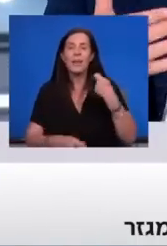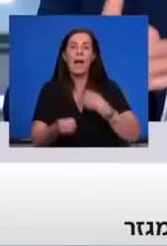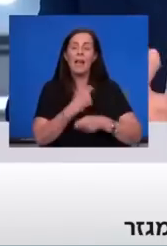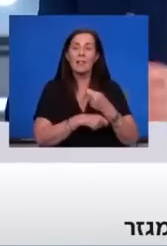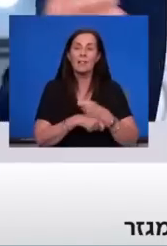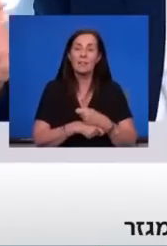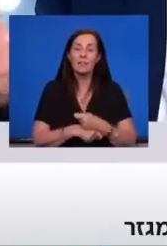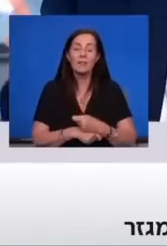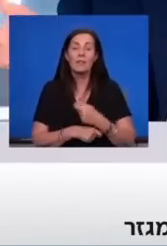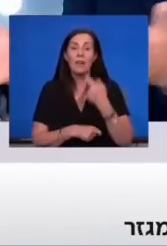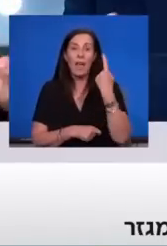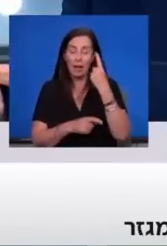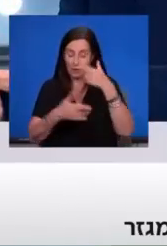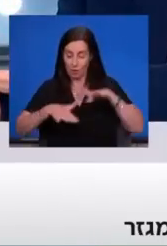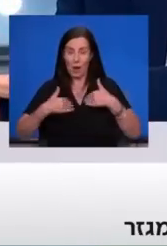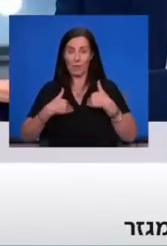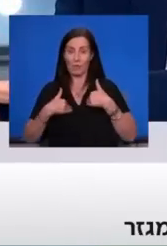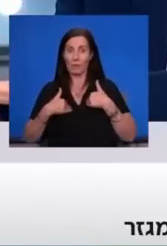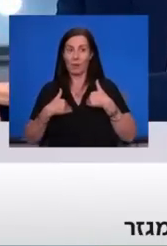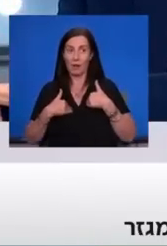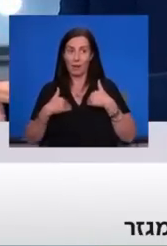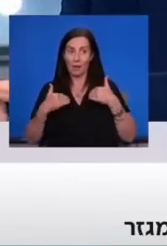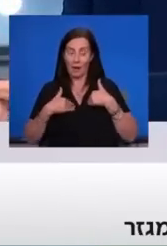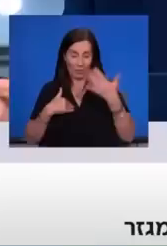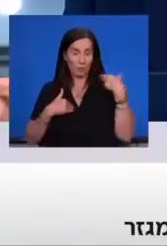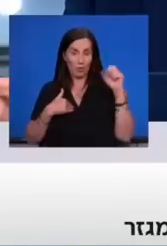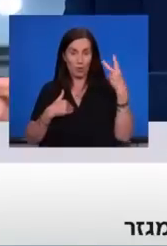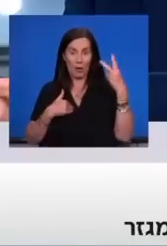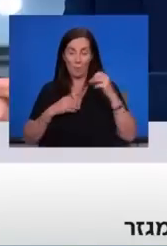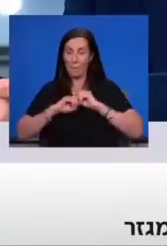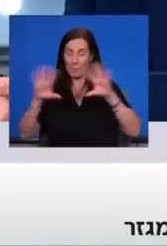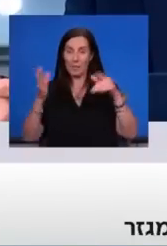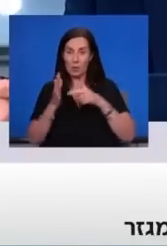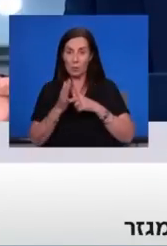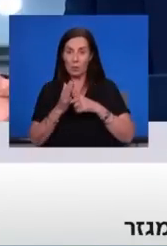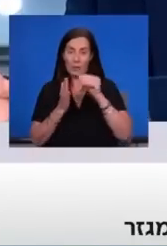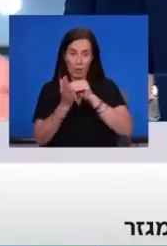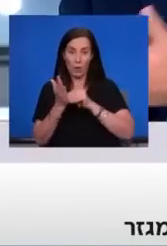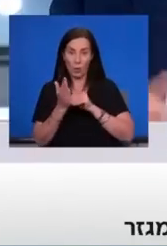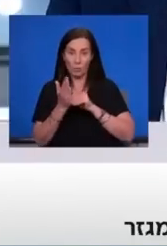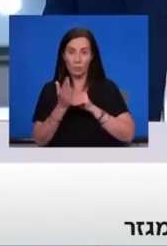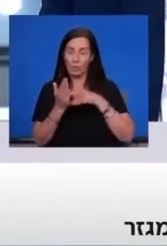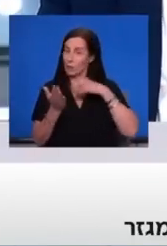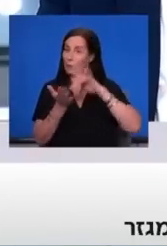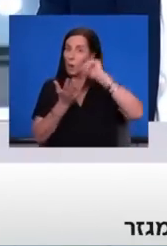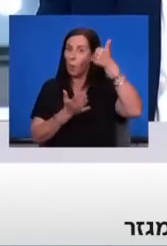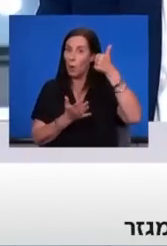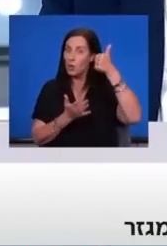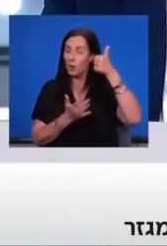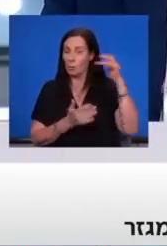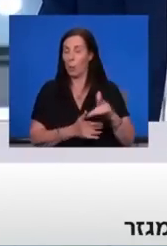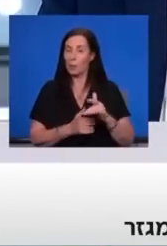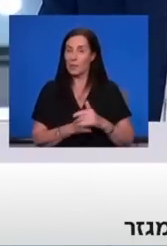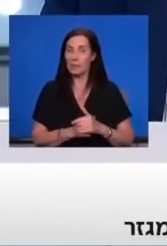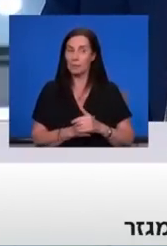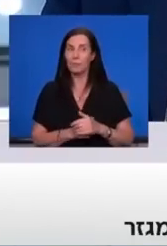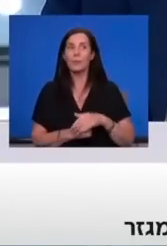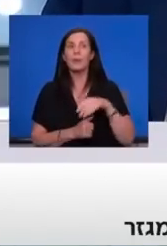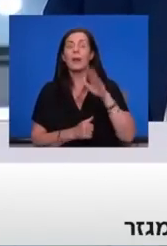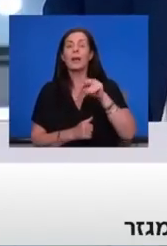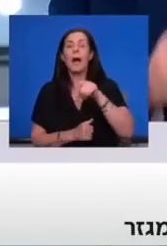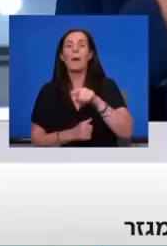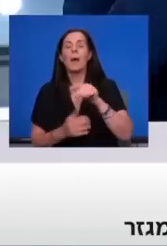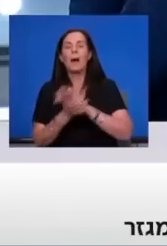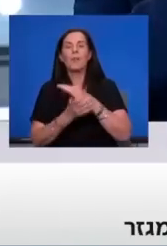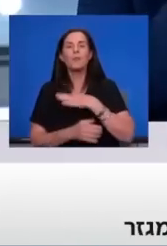אחד מהם יושב מולך. אני הייתה, רק לפני שבועיים פרסמו את הנתונים ודורקתי ראשון באופוזיציה. כך גם